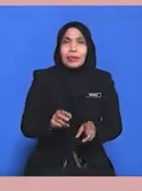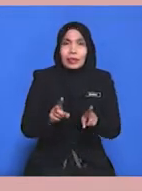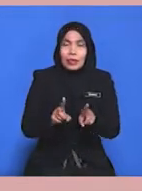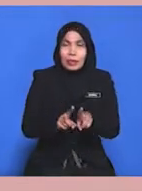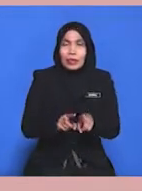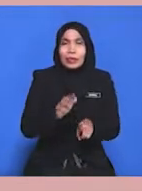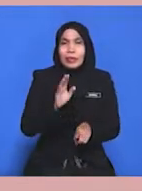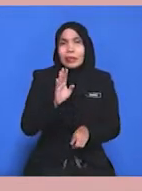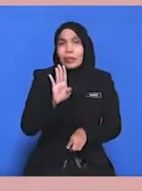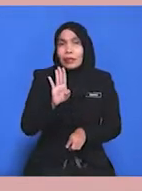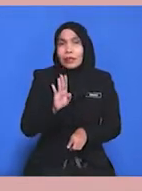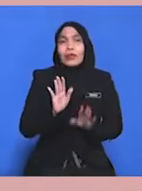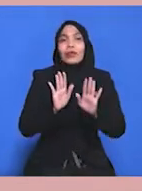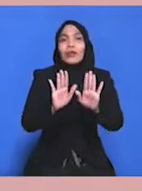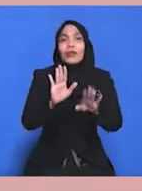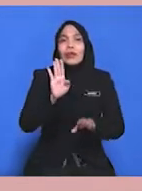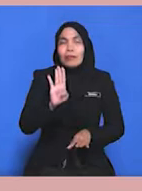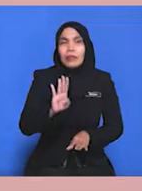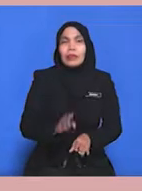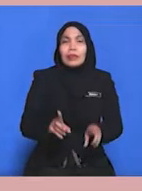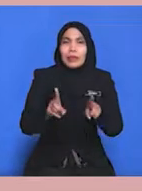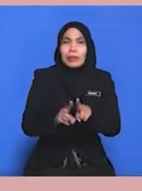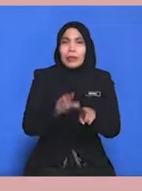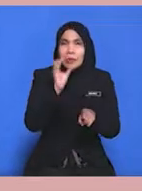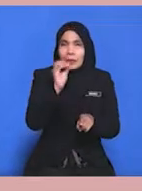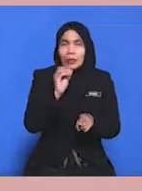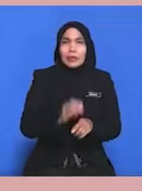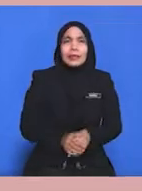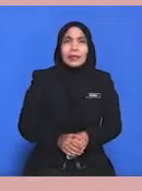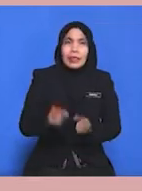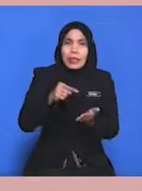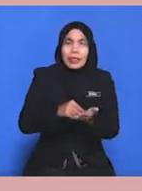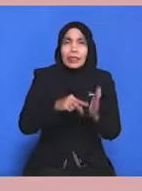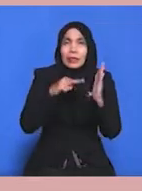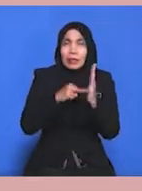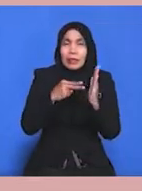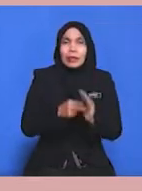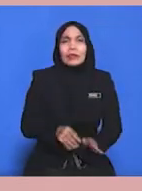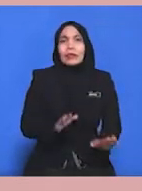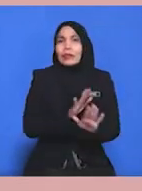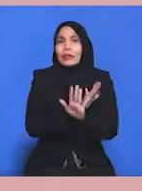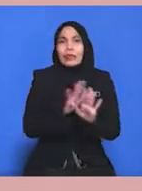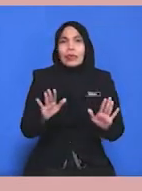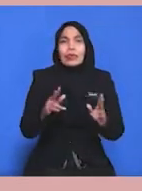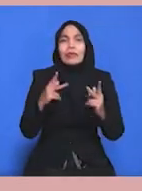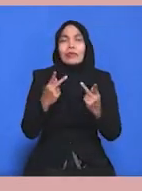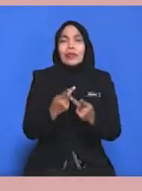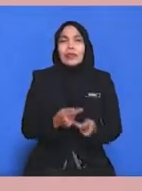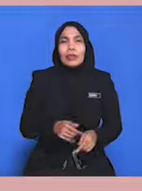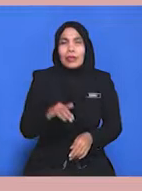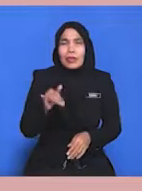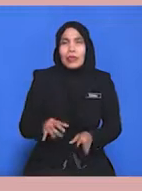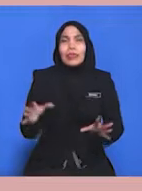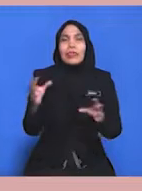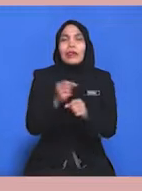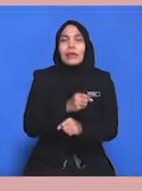dengan 4 sama dengan 0. Ini bermakna tiada pasukan yang mendapat bye di pusingan pertama.